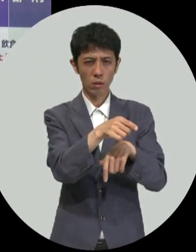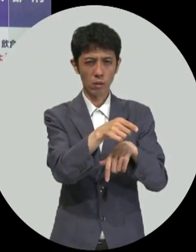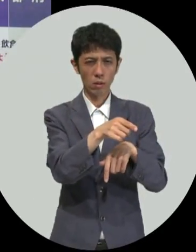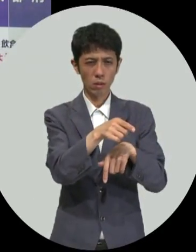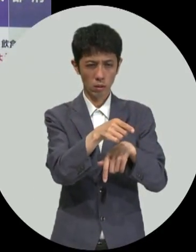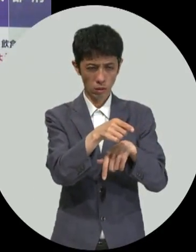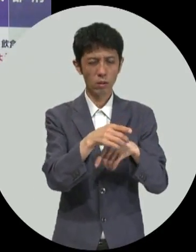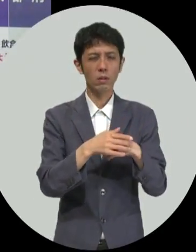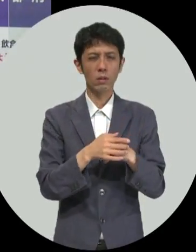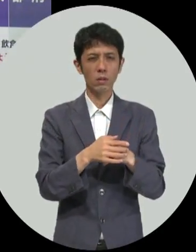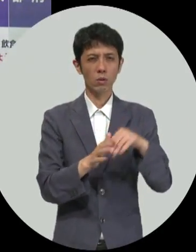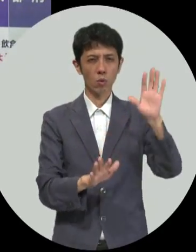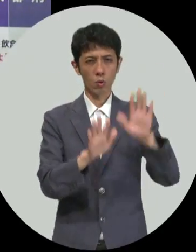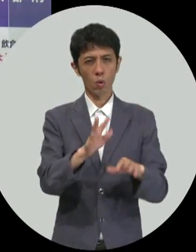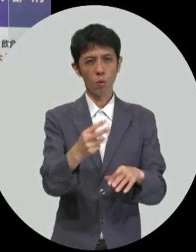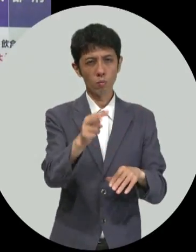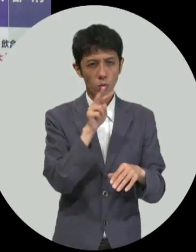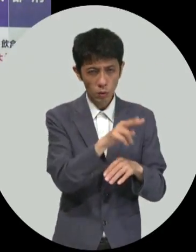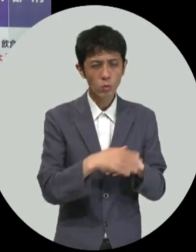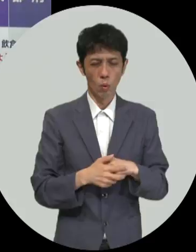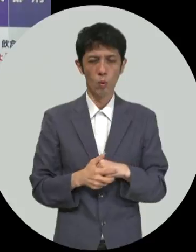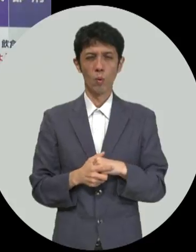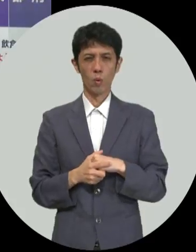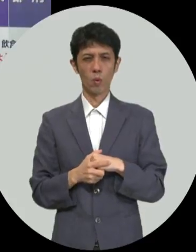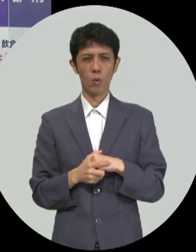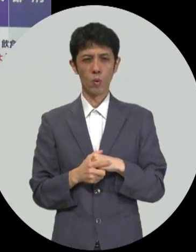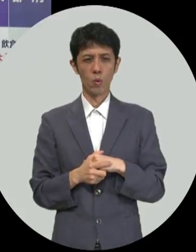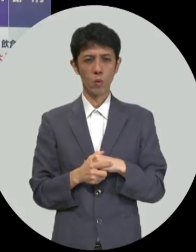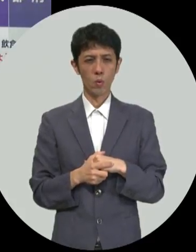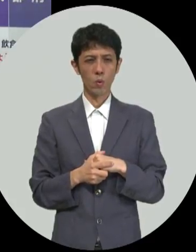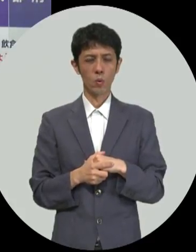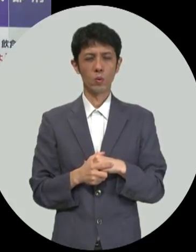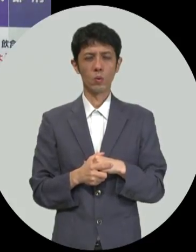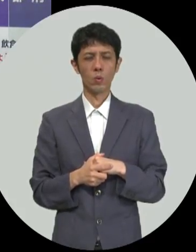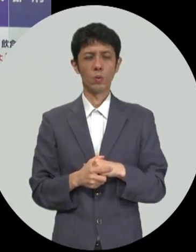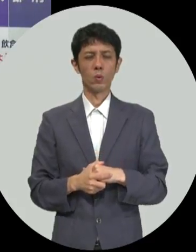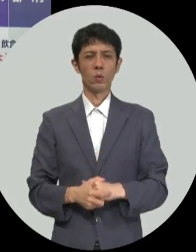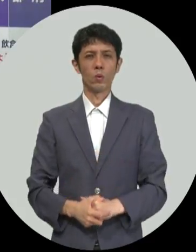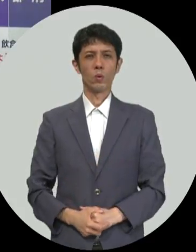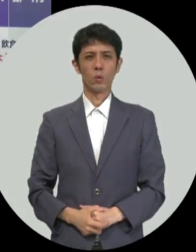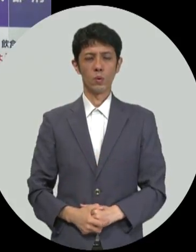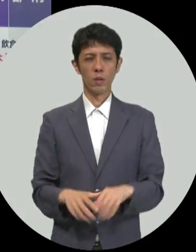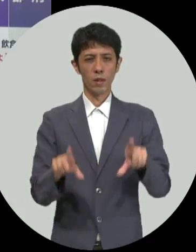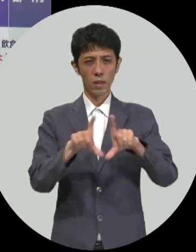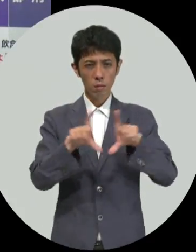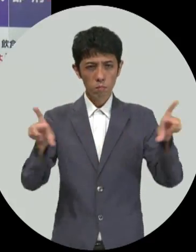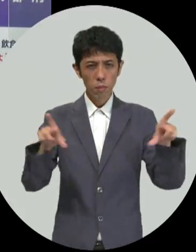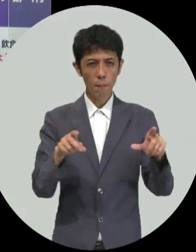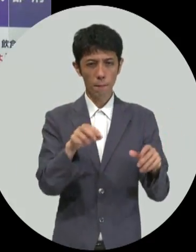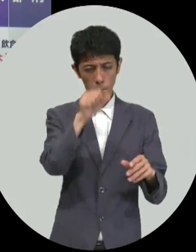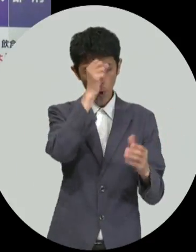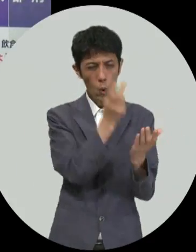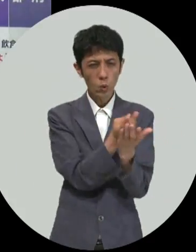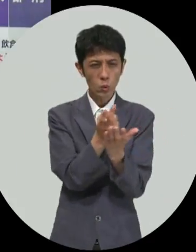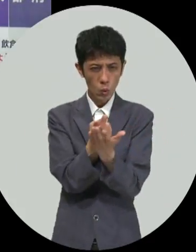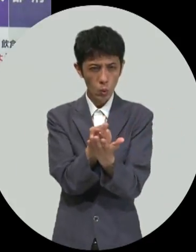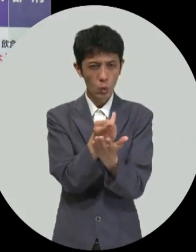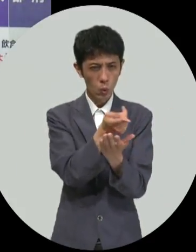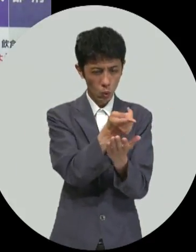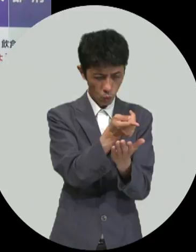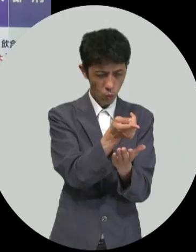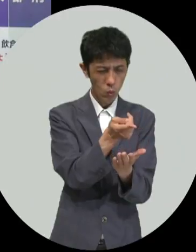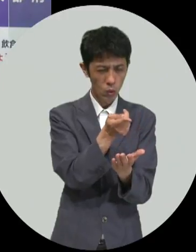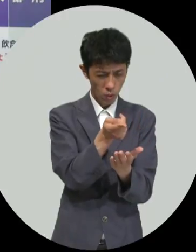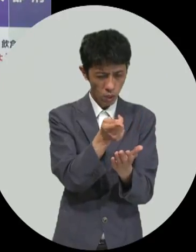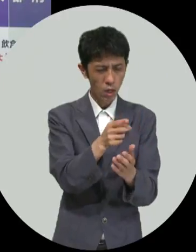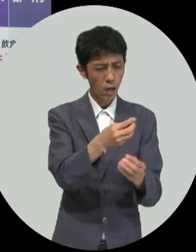グラフ見ていただきますと、これが棒グラフが感染者数でございますが、一般病床が当然感染者数が増えていく